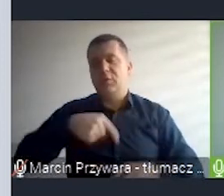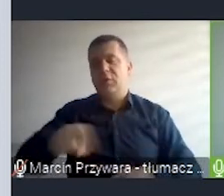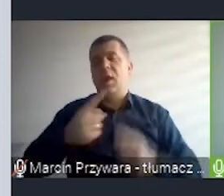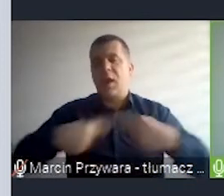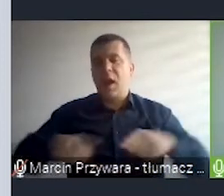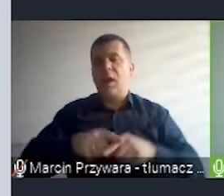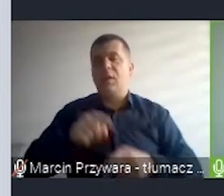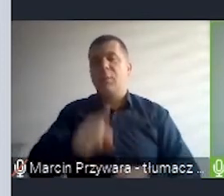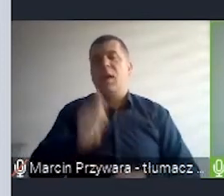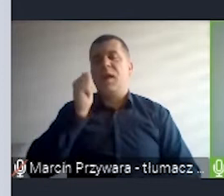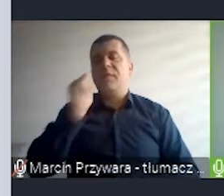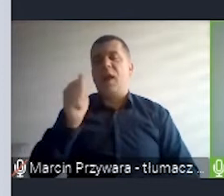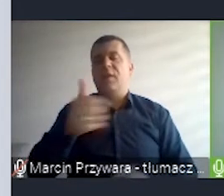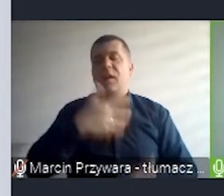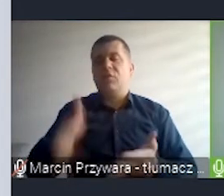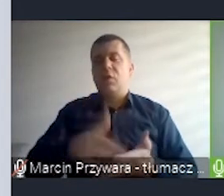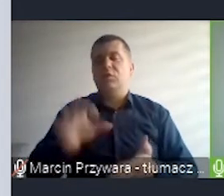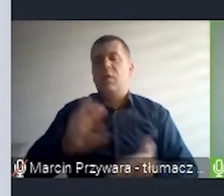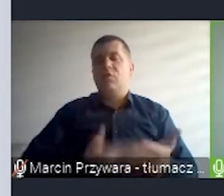z weryfikacją wydatków we wniosku o płatność.